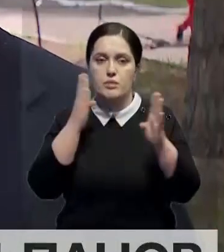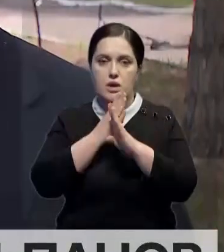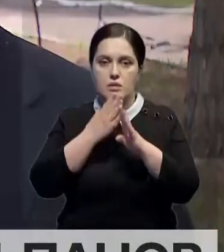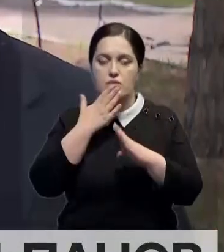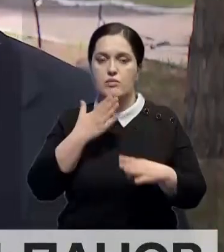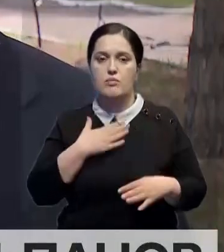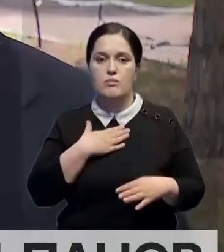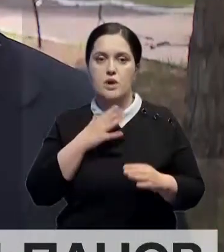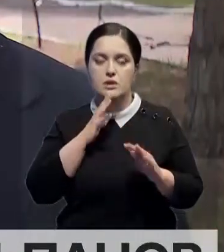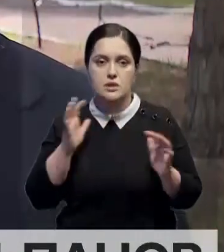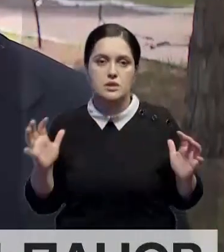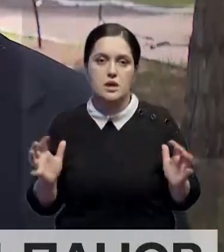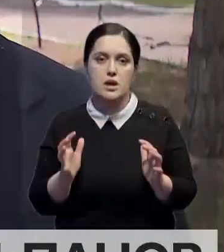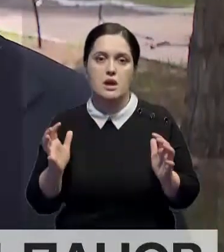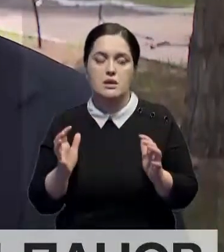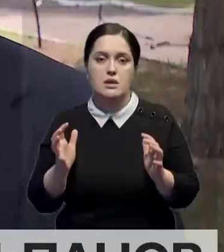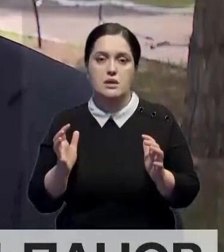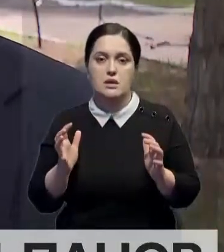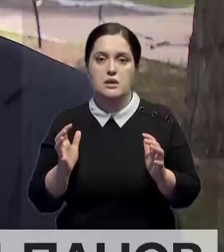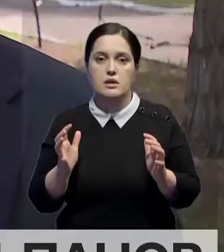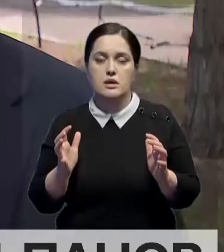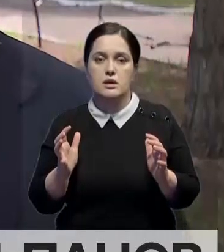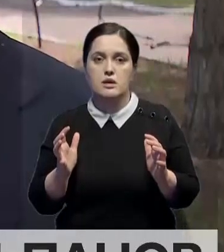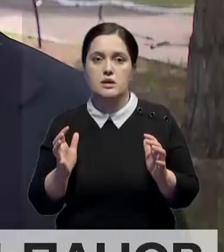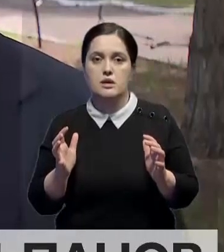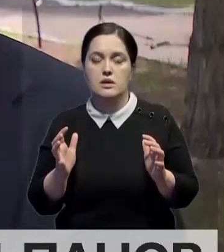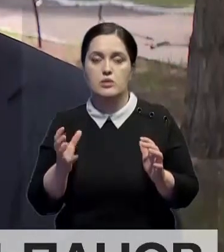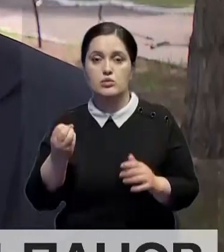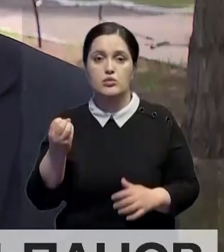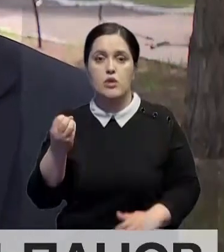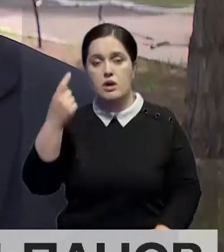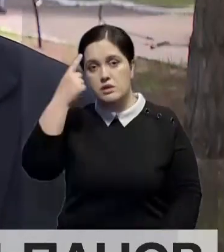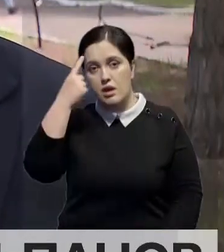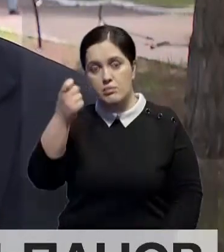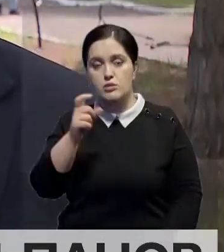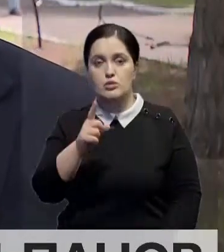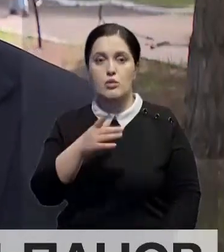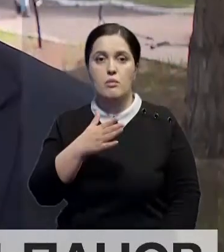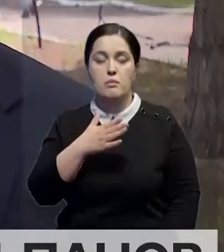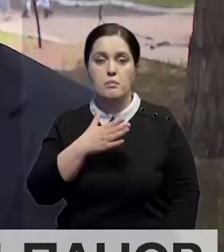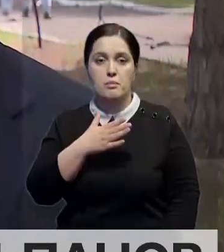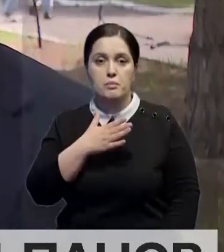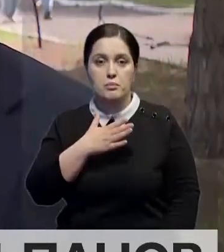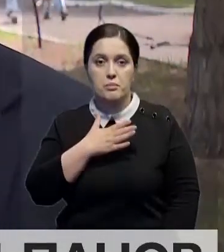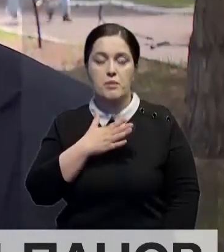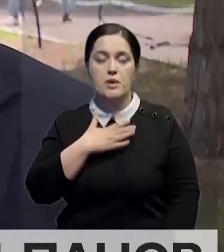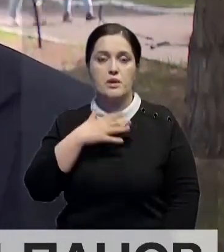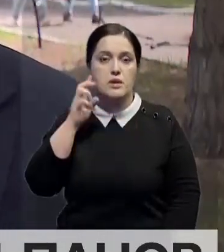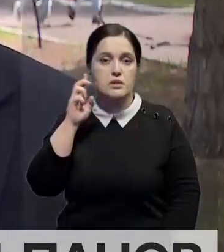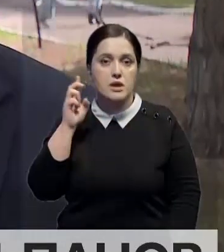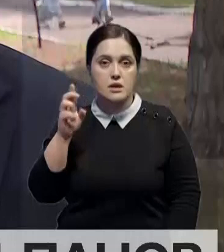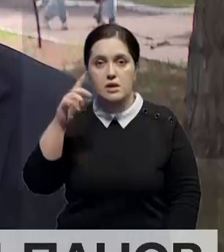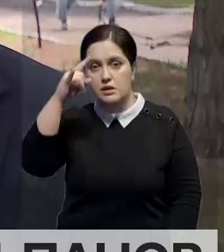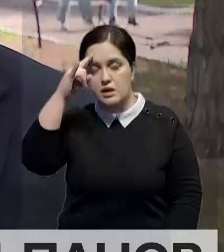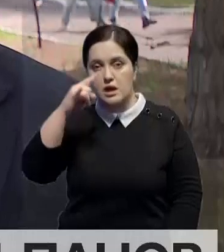любовь к сохранности природы нашей страны. Ну а также еще одно напоминание о том, что именно мы, точнее, именно наша страна,